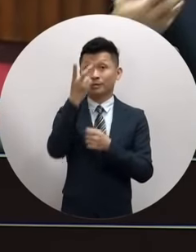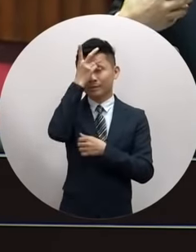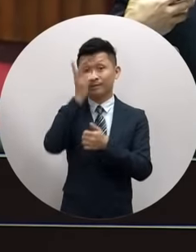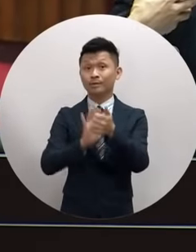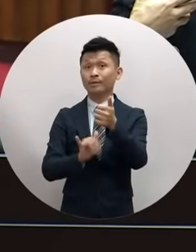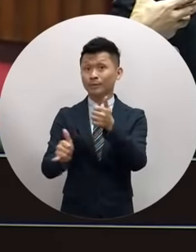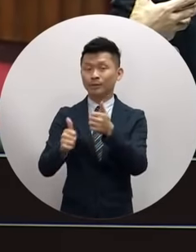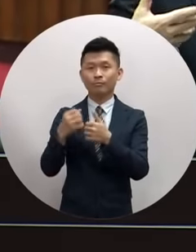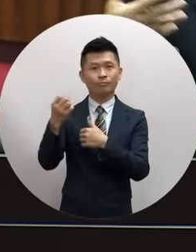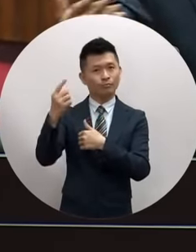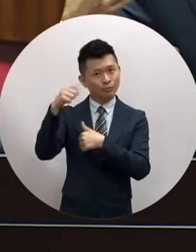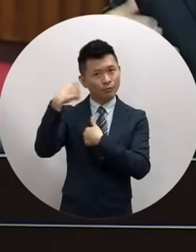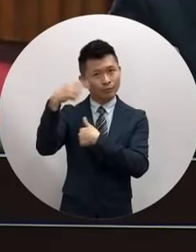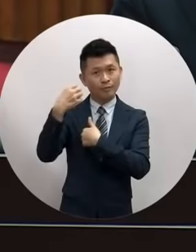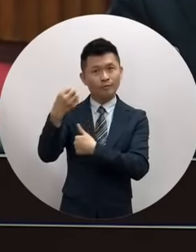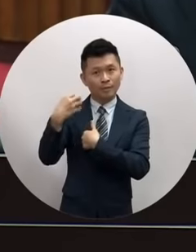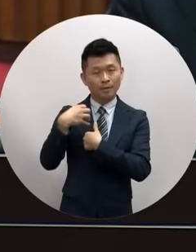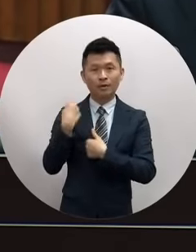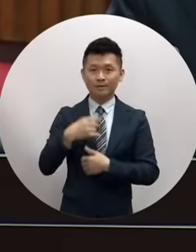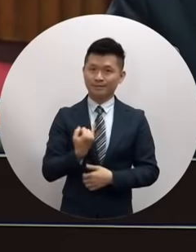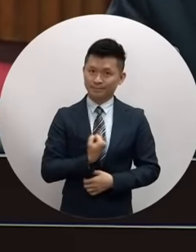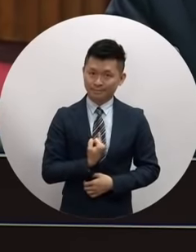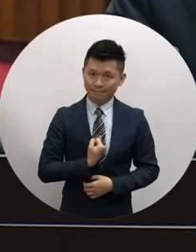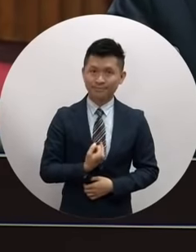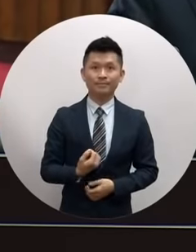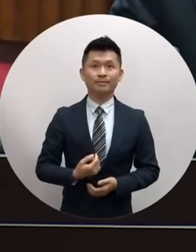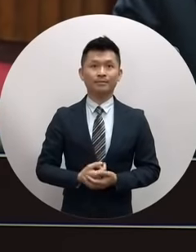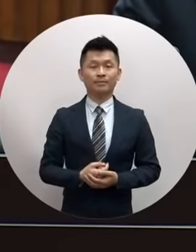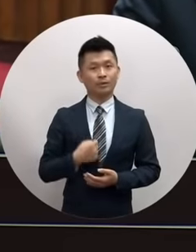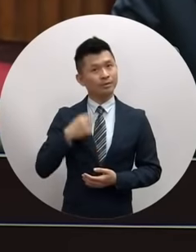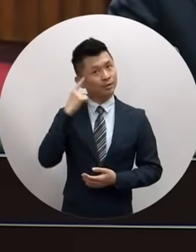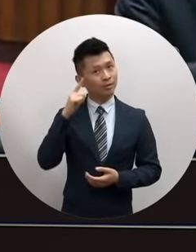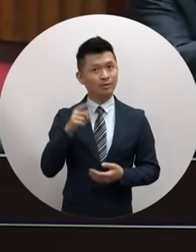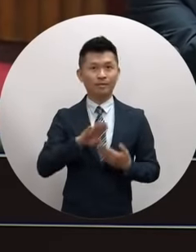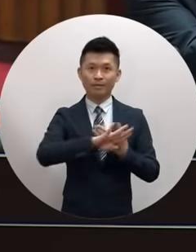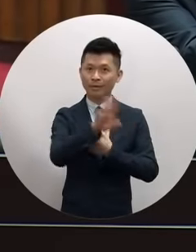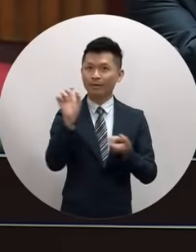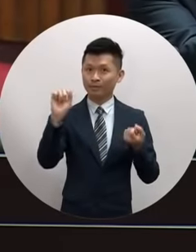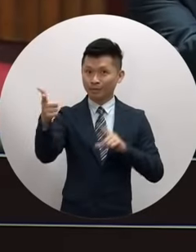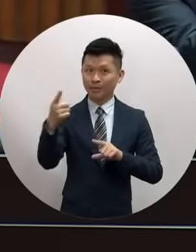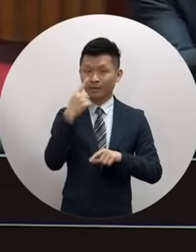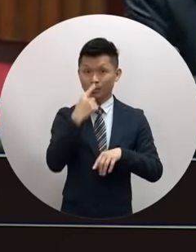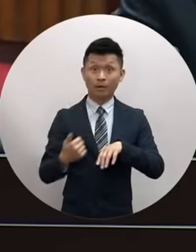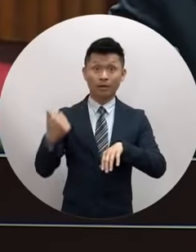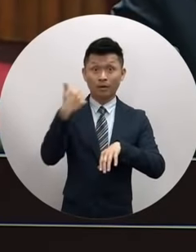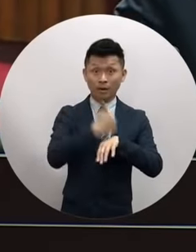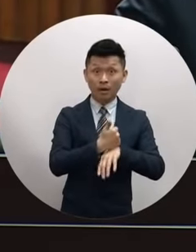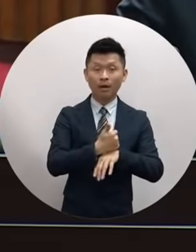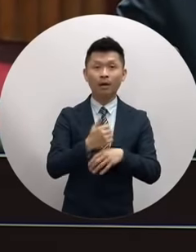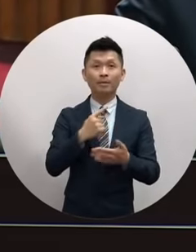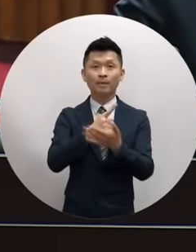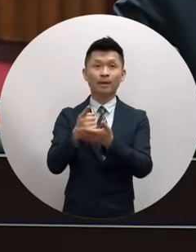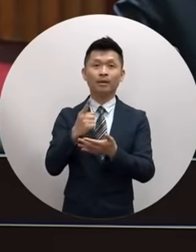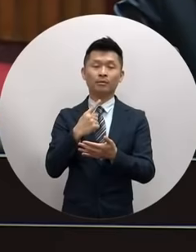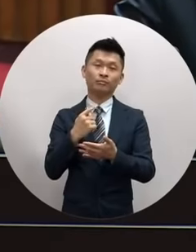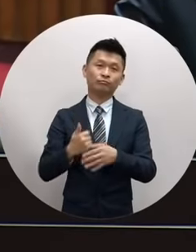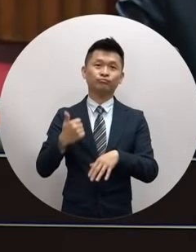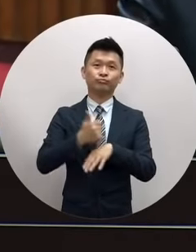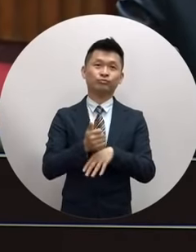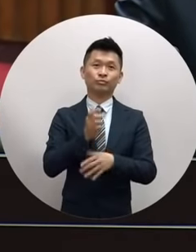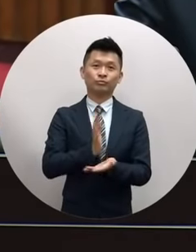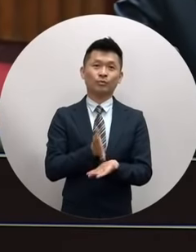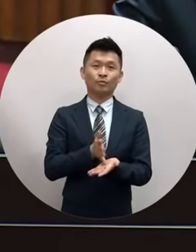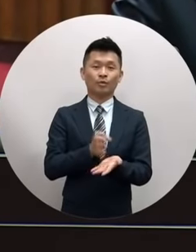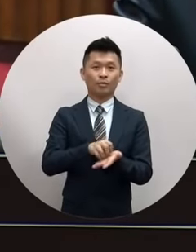委员给我很多指教，而且都很客气，这一点我是觉得最大不同。连我上台大家都让我顺顺上台